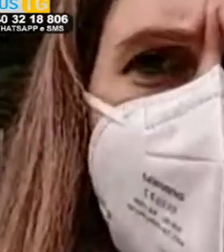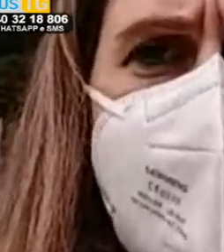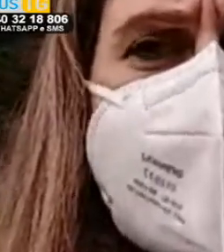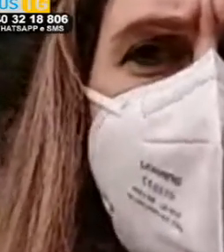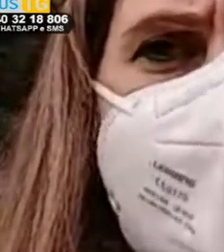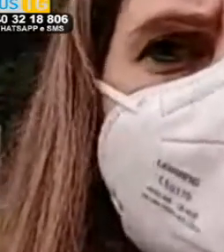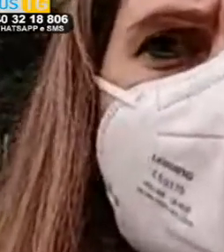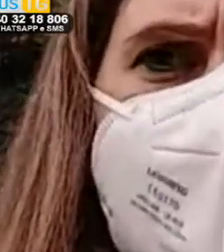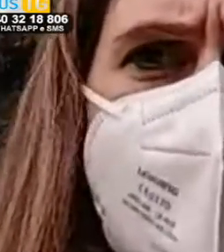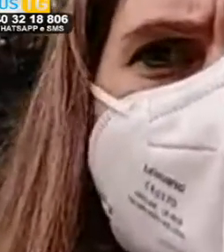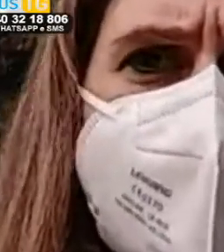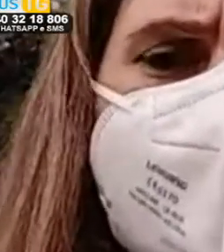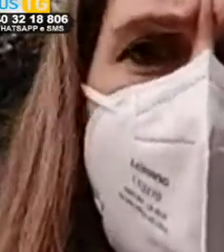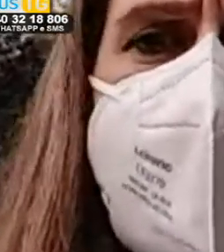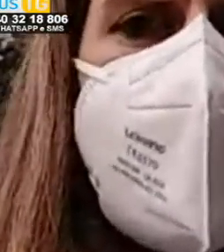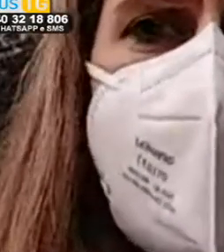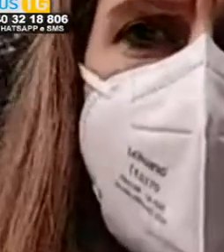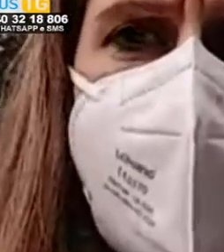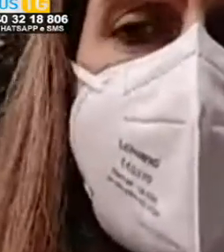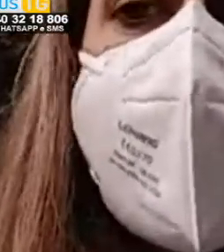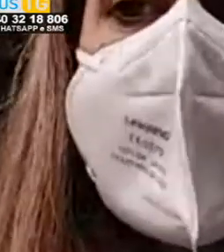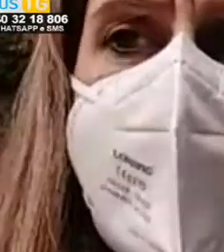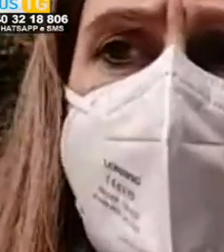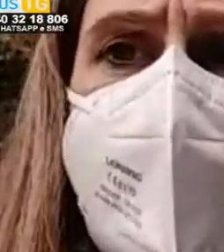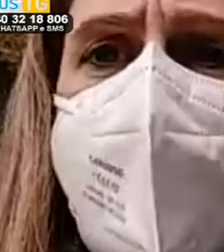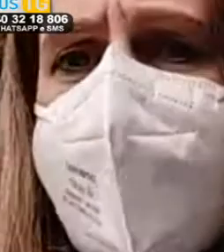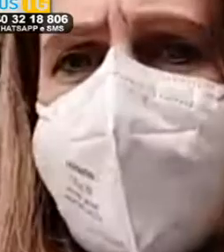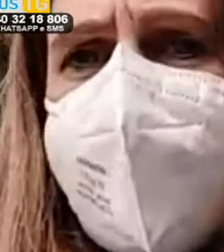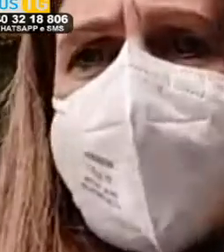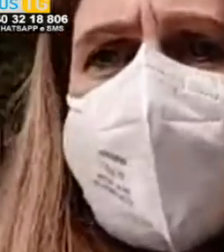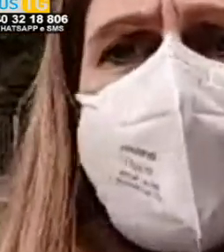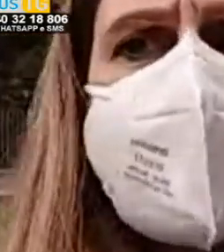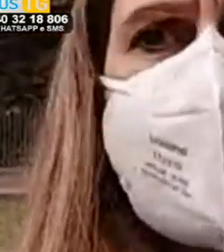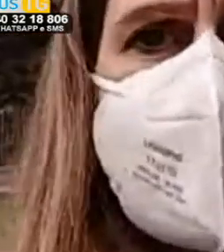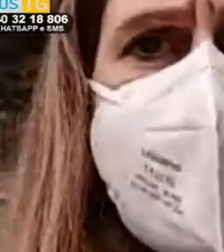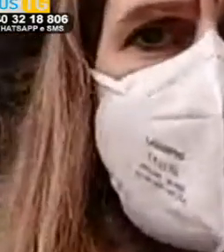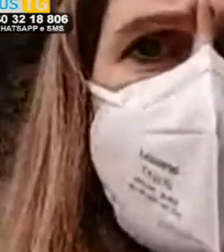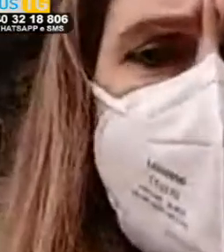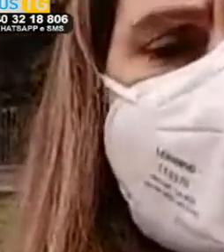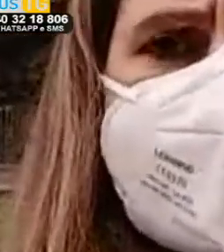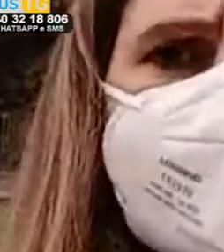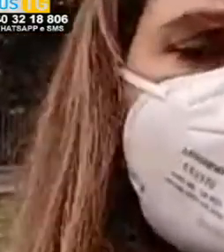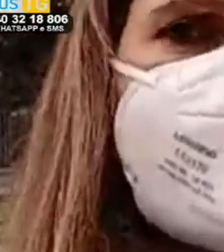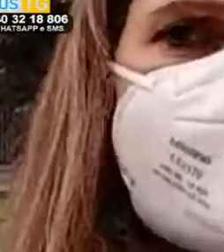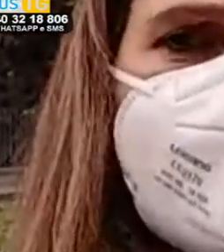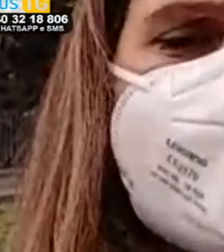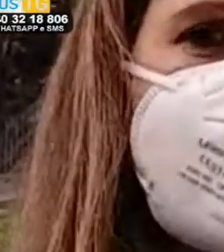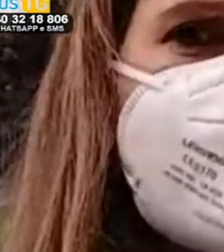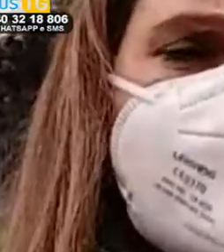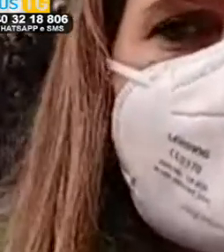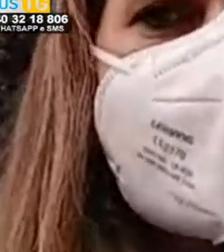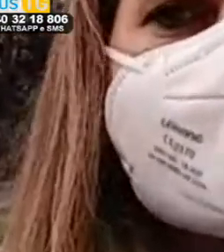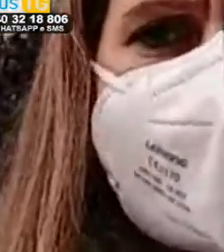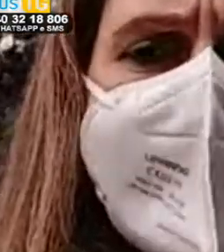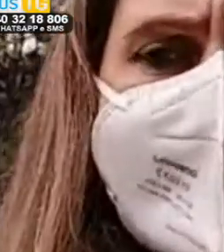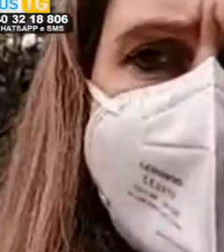quanto riguarda il Pfizer, però pensate che di questi 19.000, 15.000 sono destinate ai richiami che devono, quindi seconde dosi che